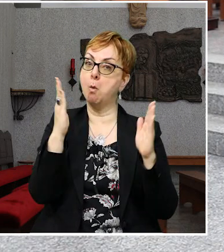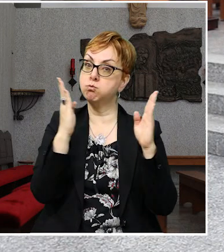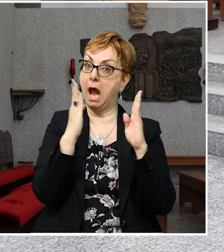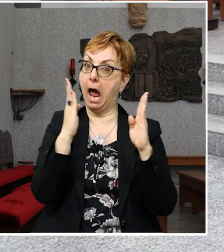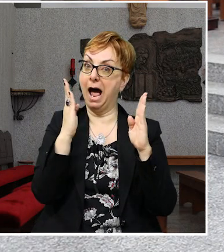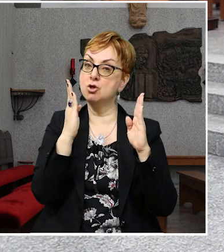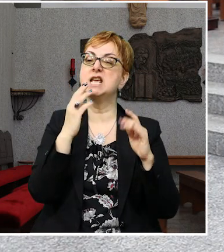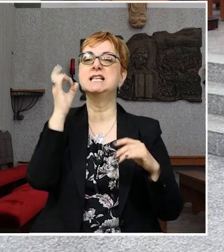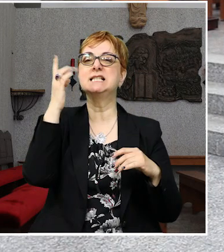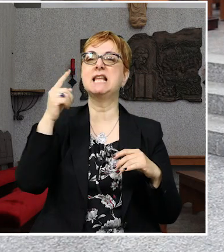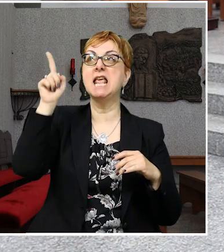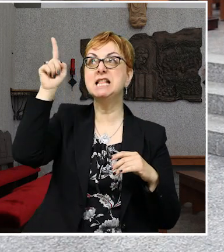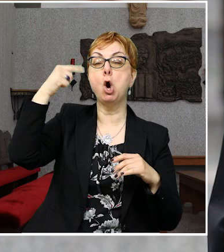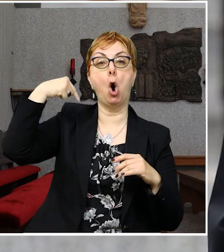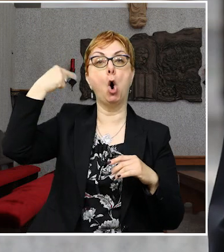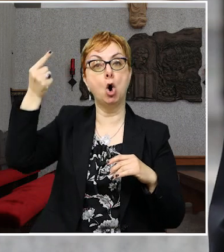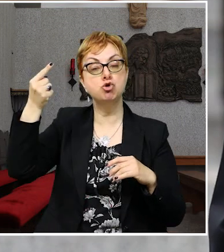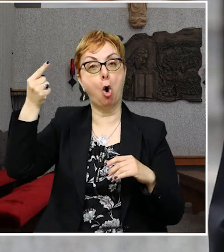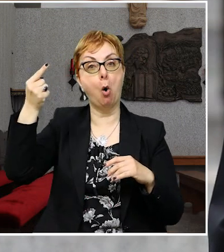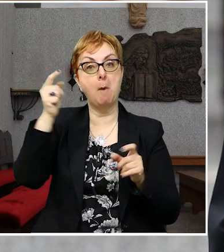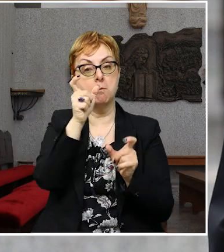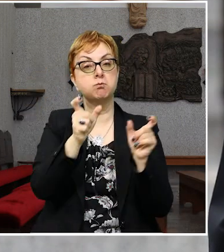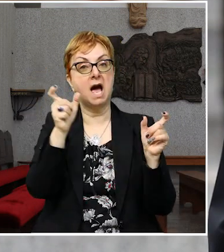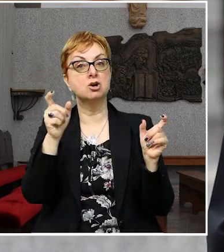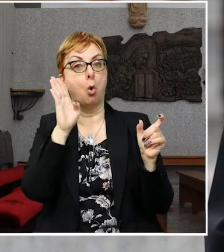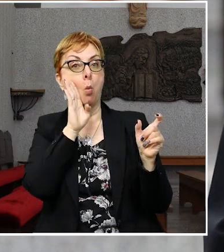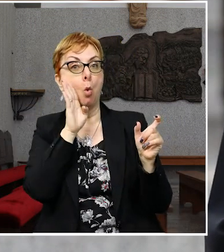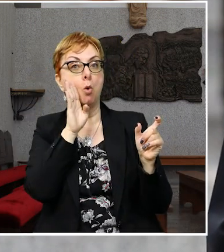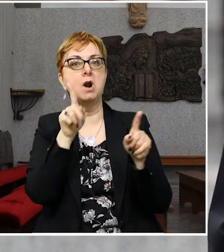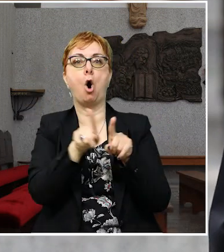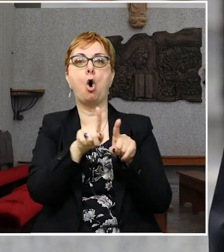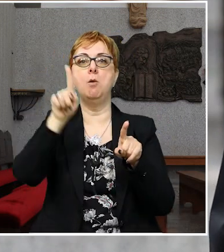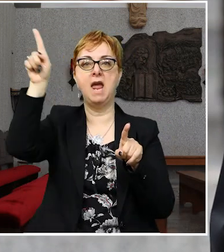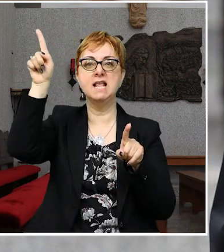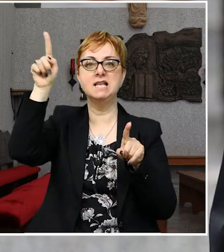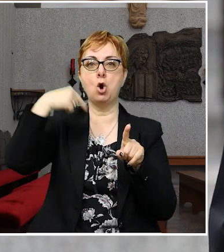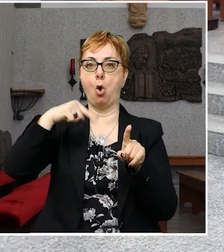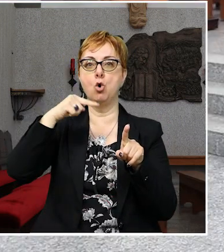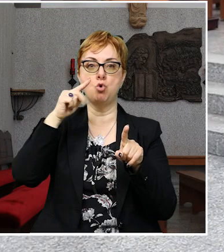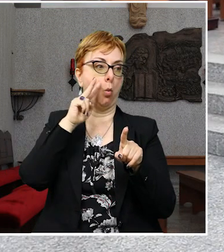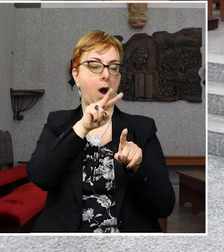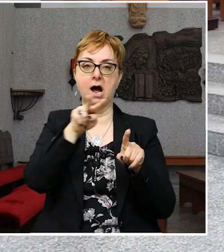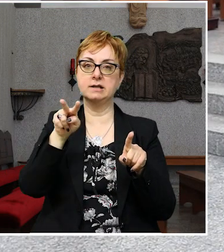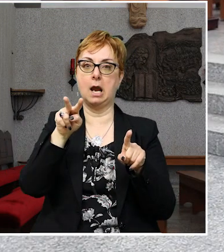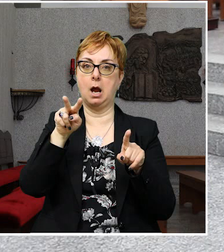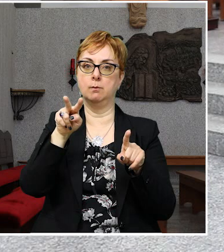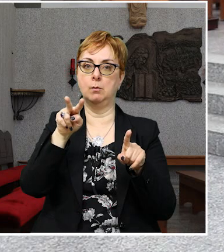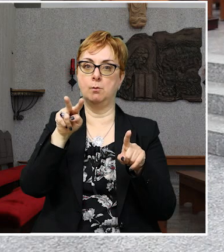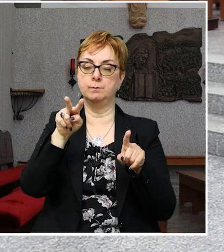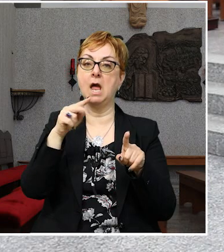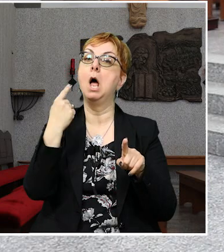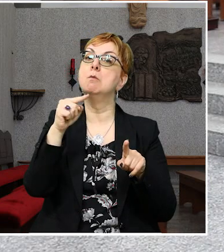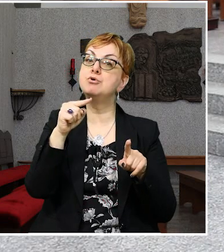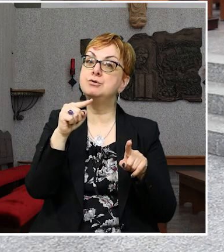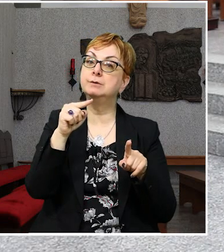noi se dopo Dio consideriamo tutti gli uomini come Dio. Ecco, per questo la